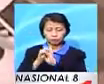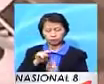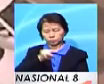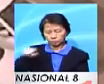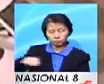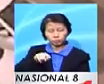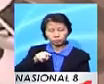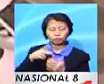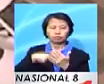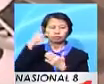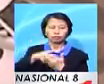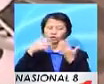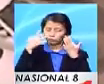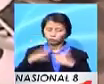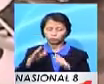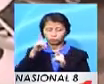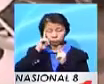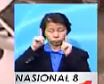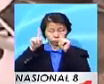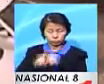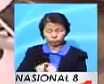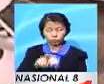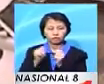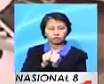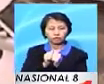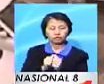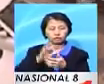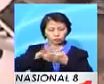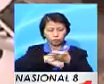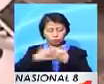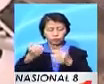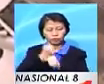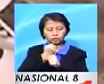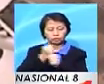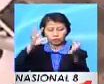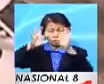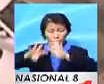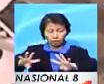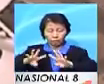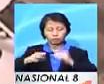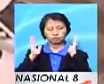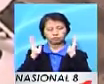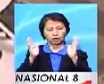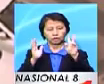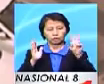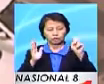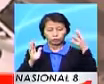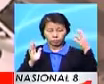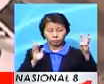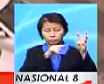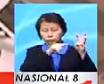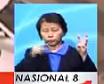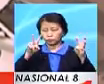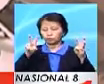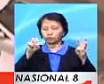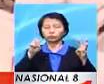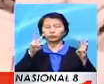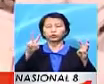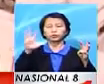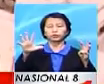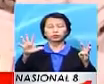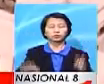satu daripada program yang sudah dipersetujui di bawah kerangka kerja ASEAN bagi tempoh 2016 hingga